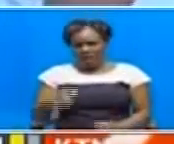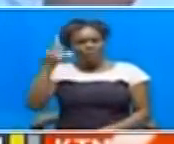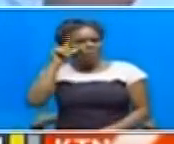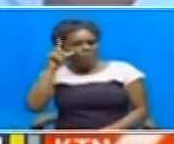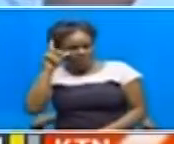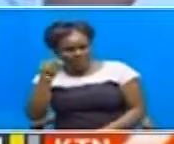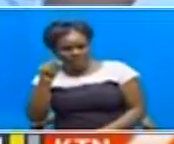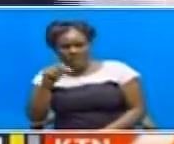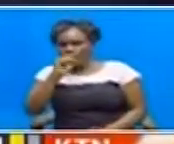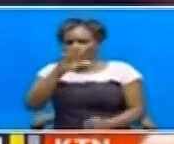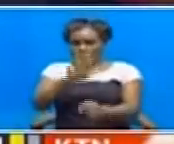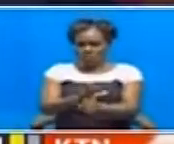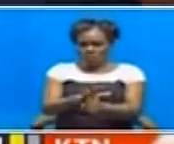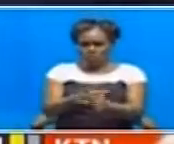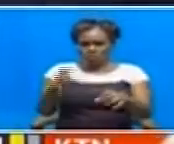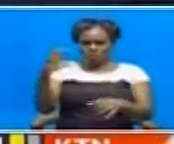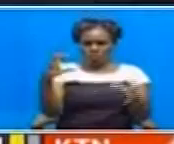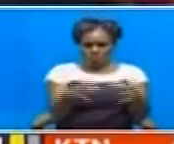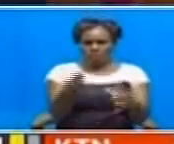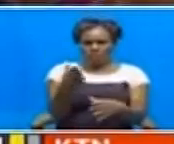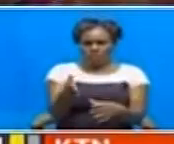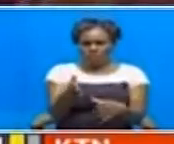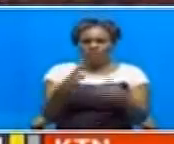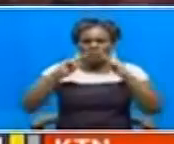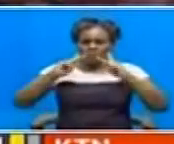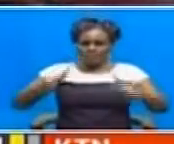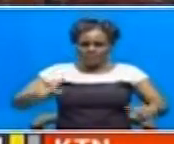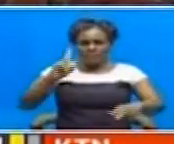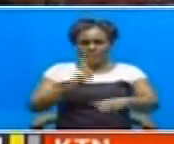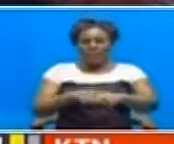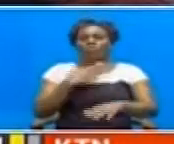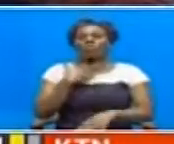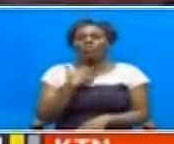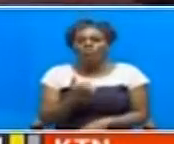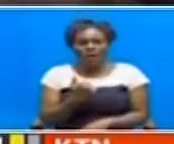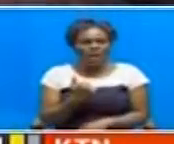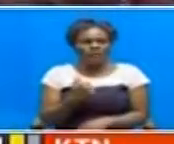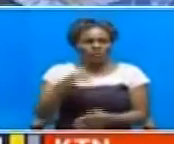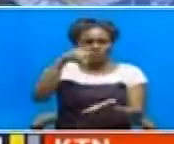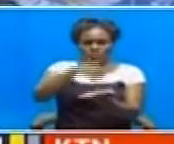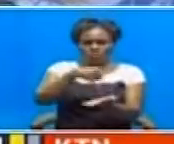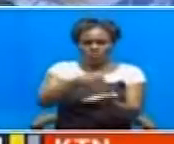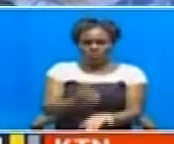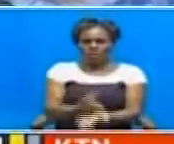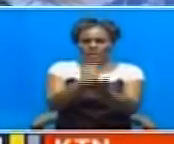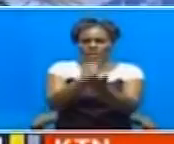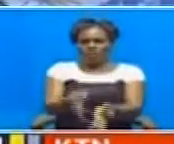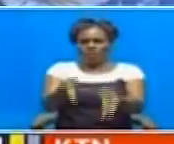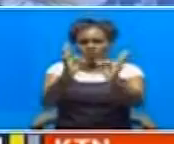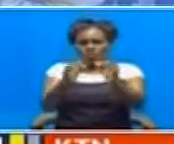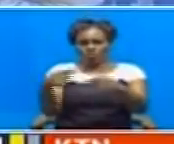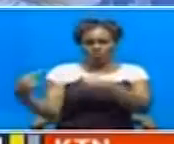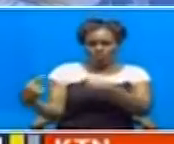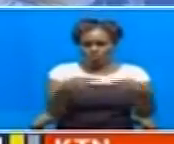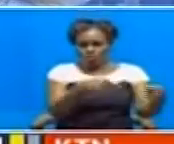Joho amewahakikishia wakazi wa kaunti hiyo wakati mtulivu, huku akiwataka kujihusisha na kuwasaidia maafisa wa usalama katika